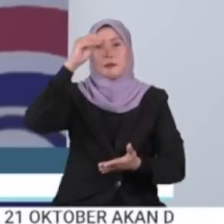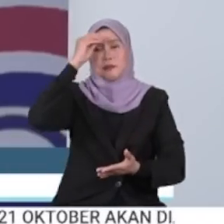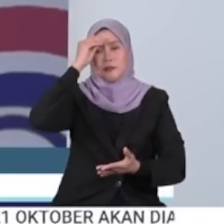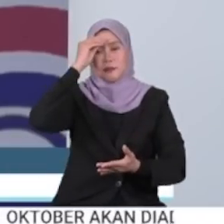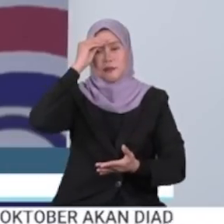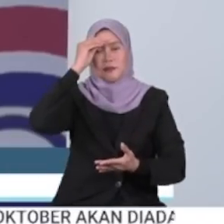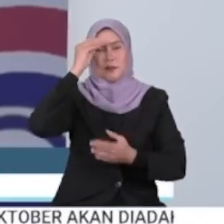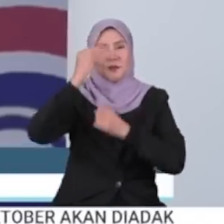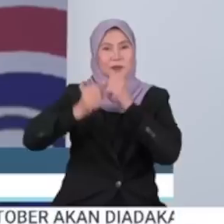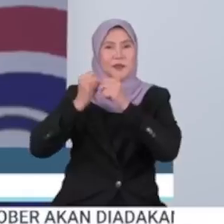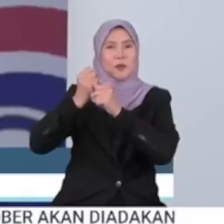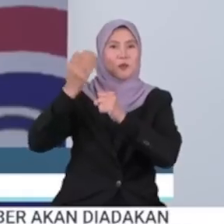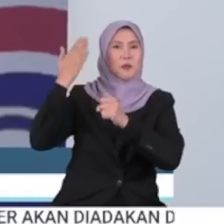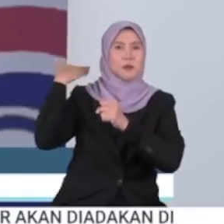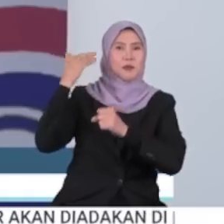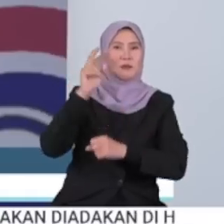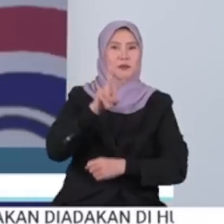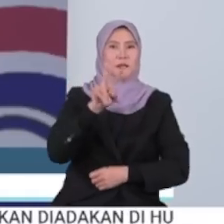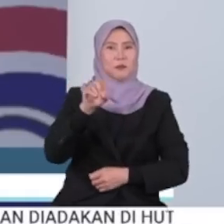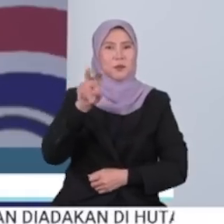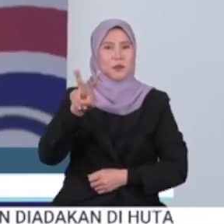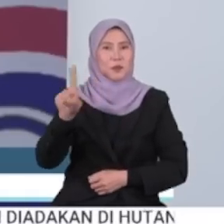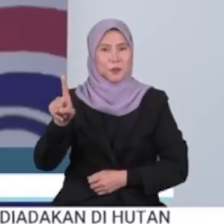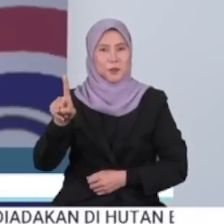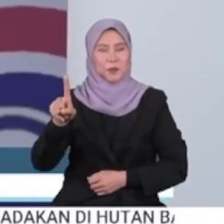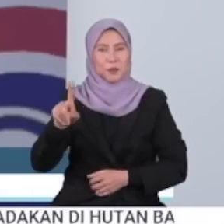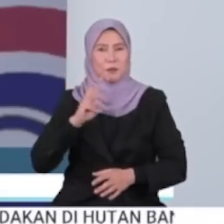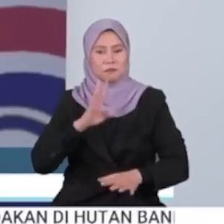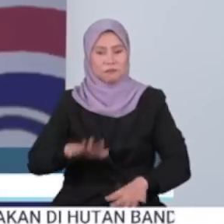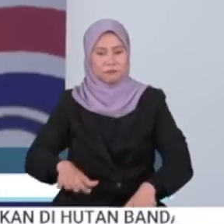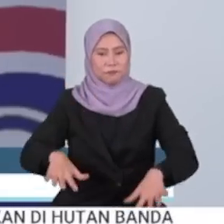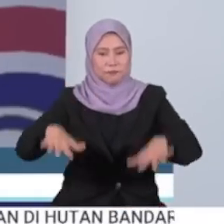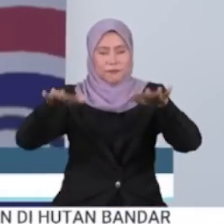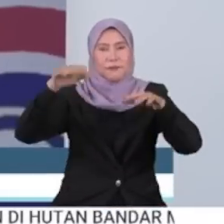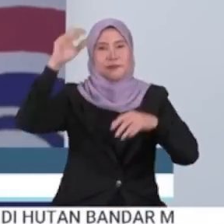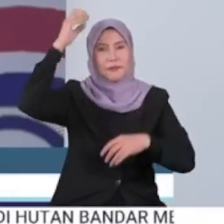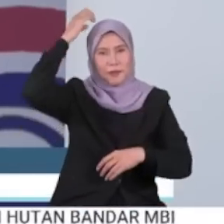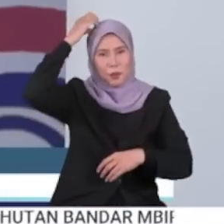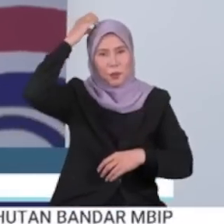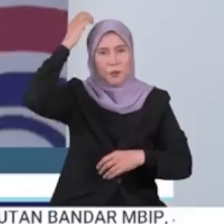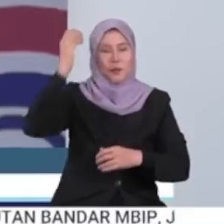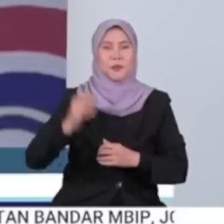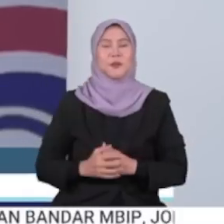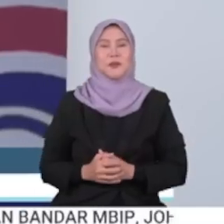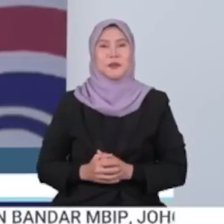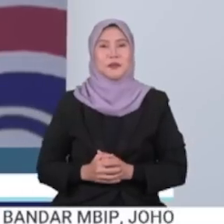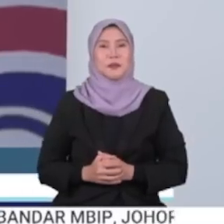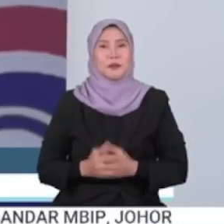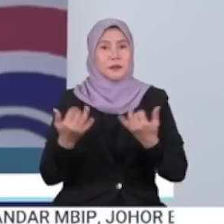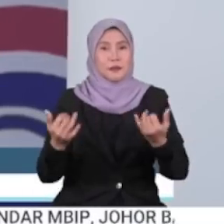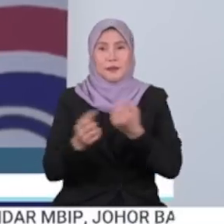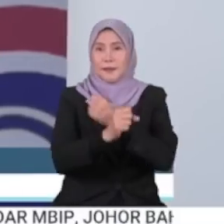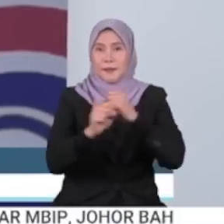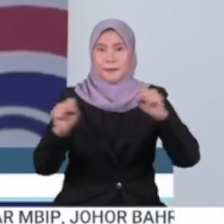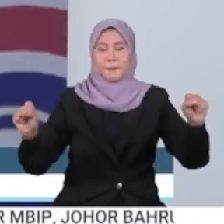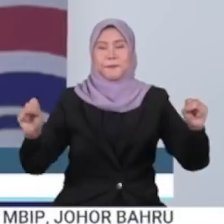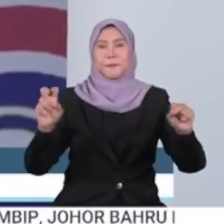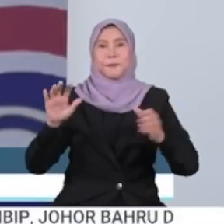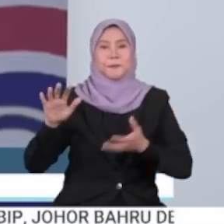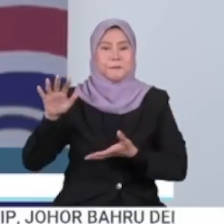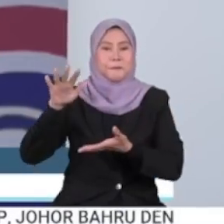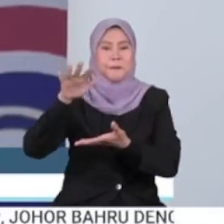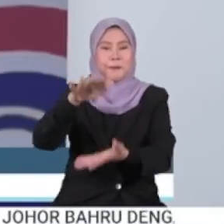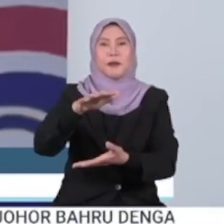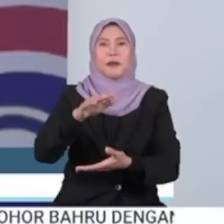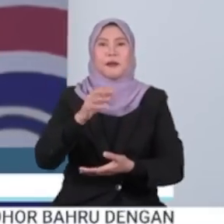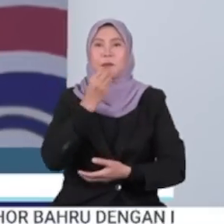tahun 2021, banjir besar di Selangor. Dan apa yang kita telah readykan adalah bekalan retort